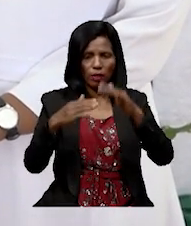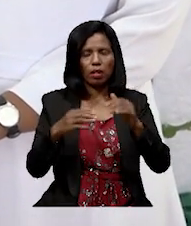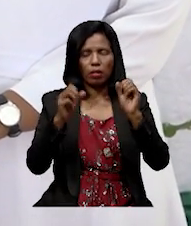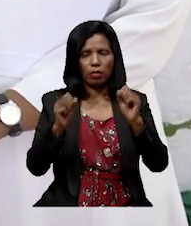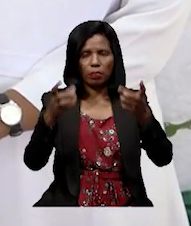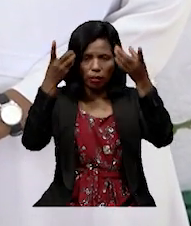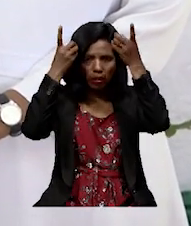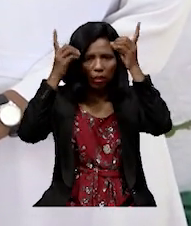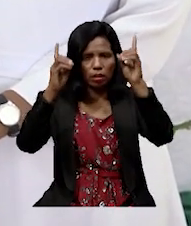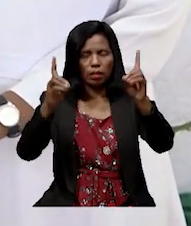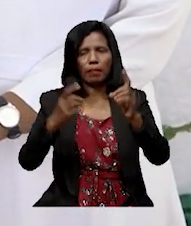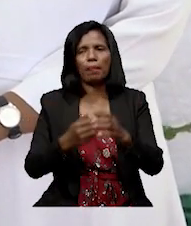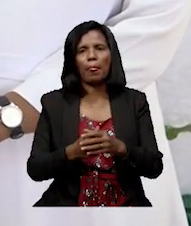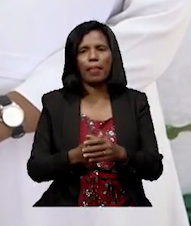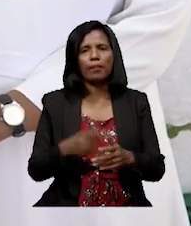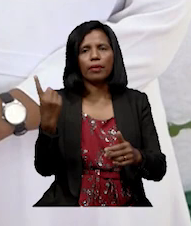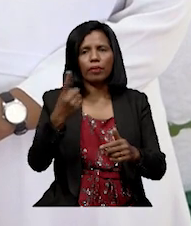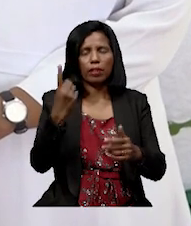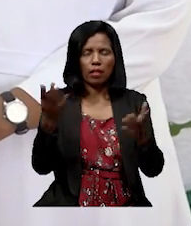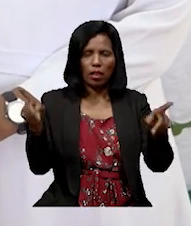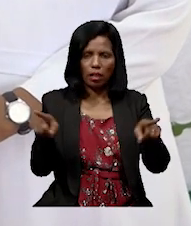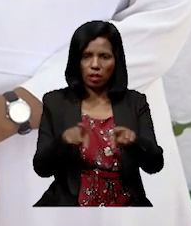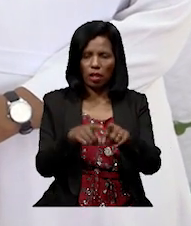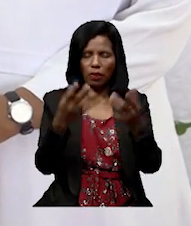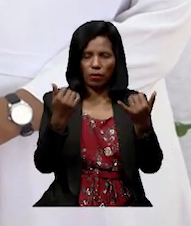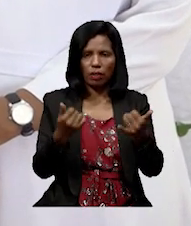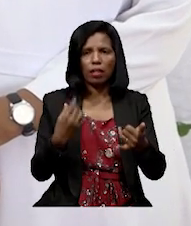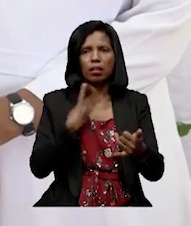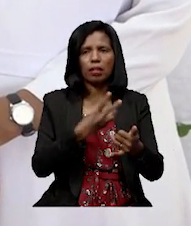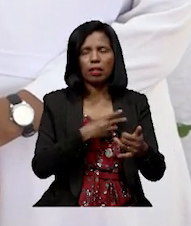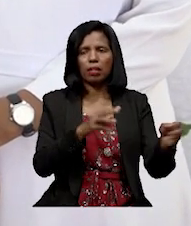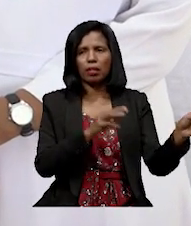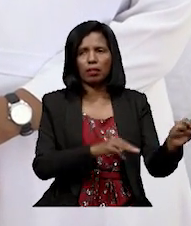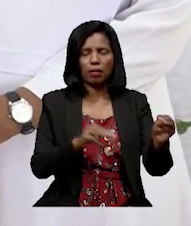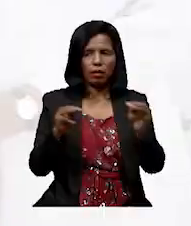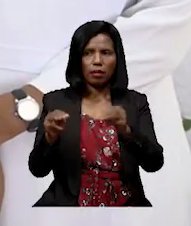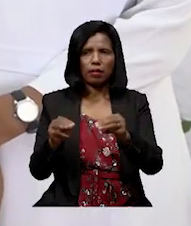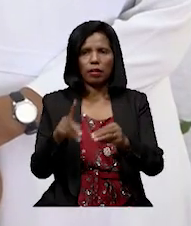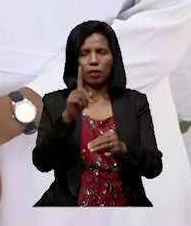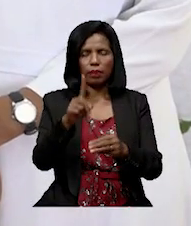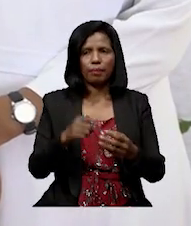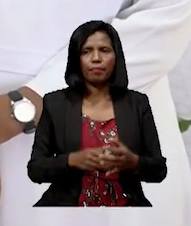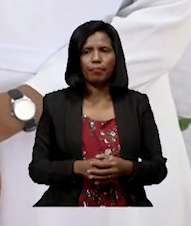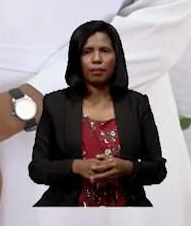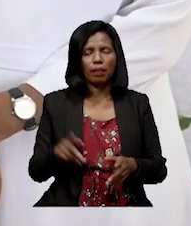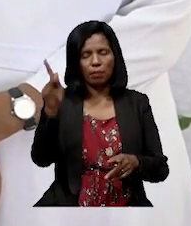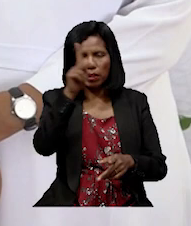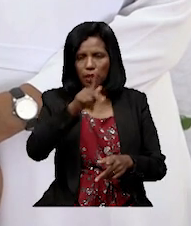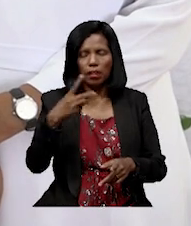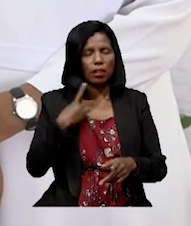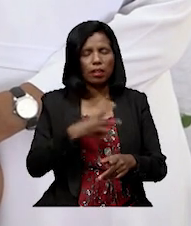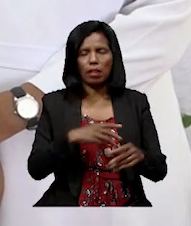foti di sisang rumah kari katu na fati ansa gora ka o entam kada neta skolar ne ida los date te skize tala halo na ida